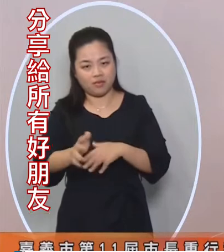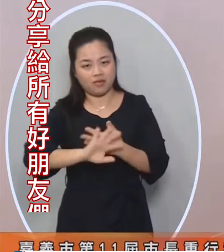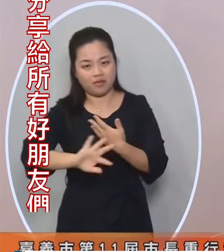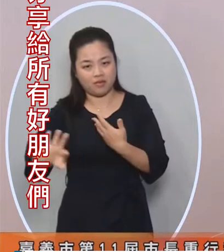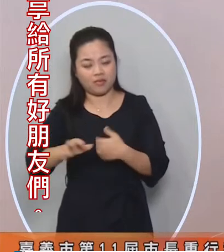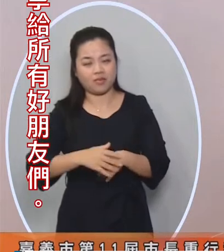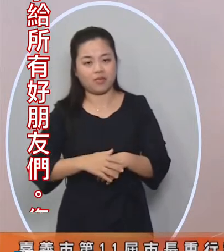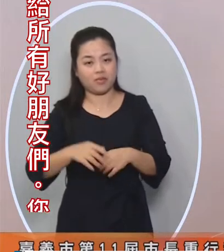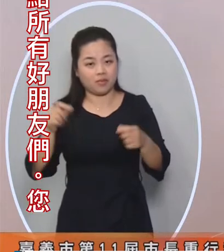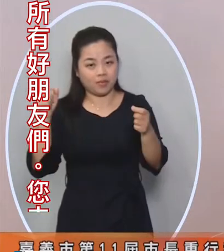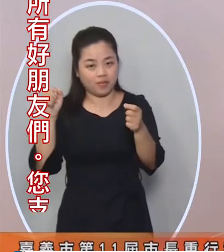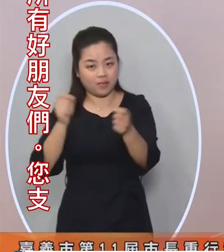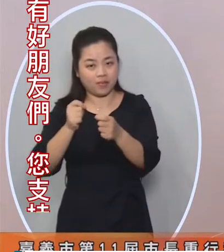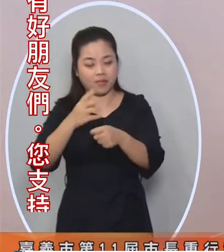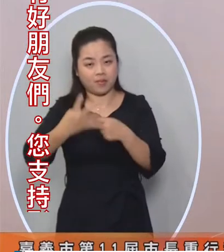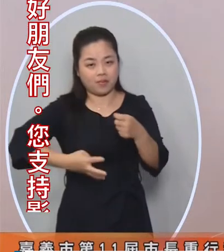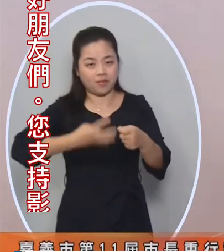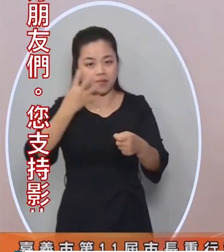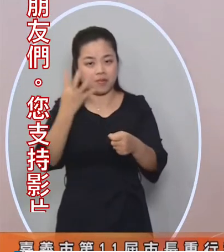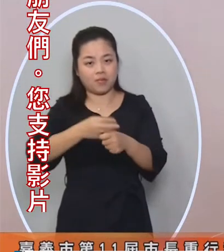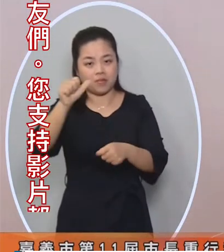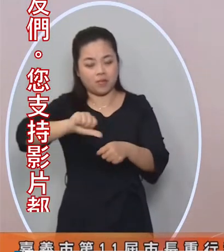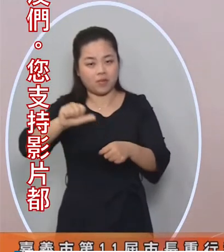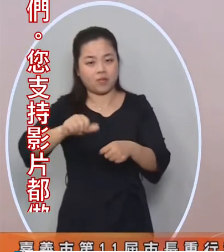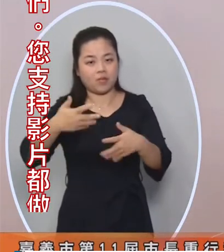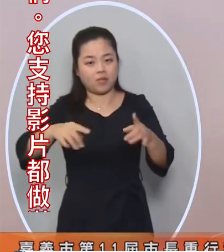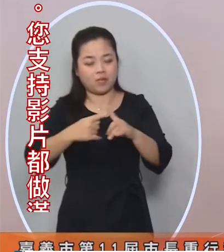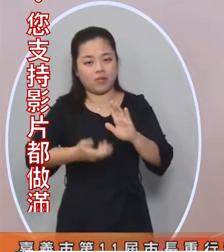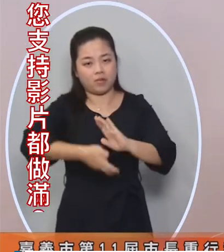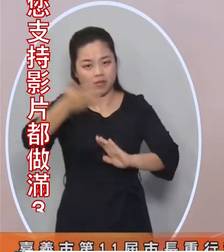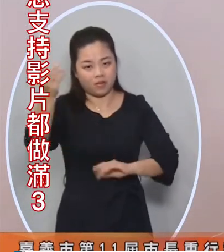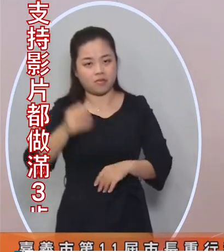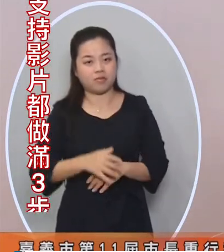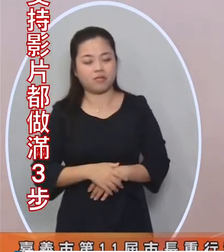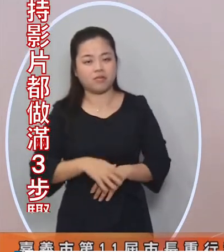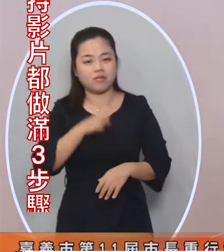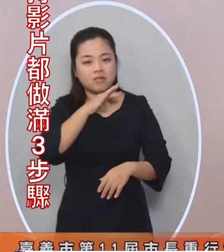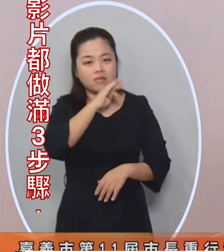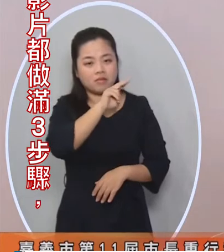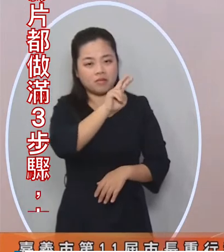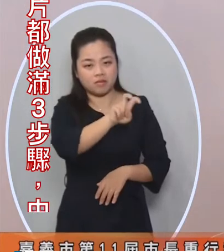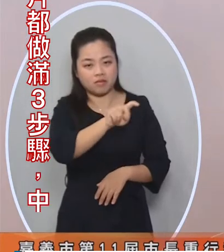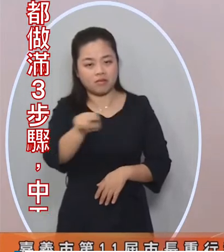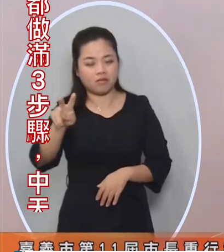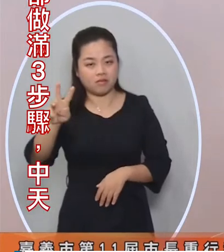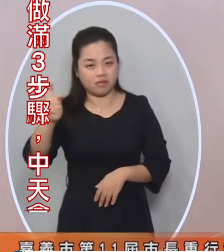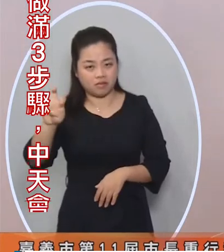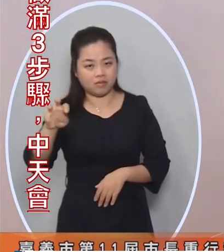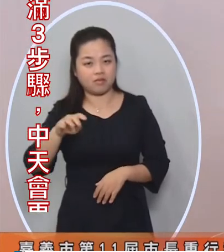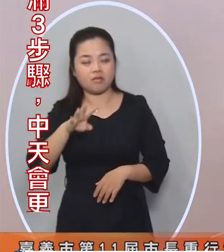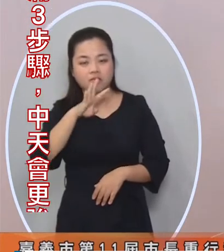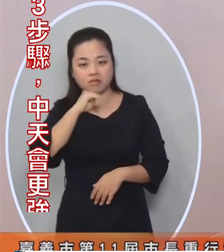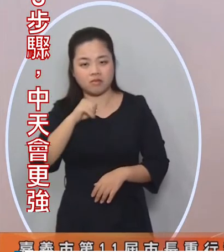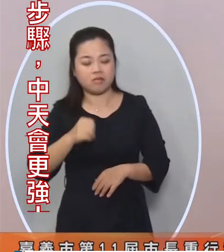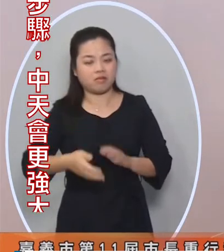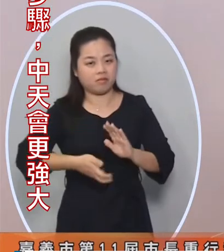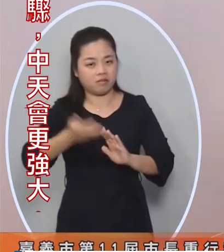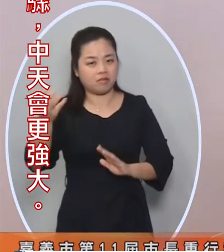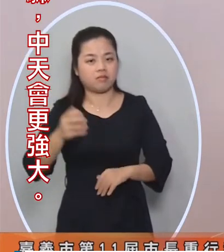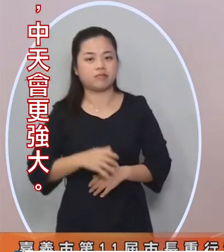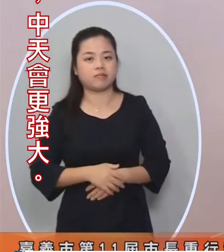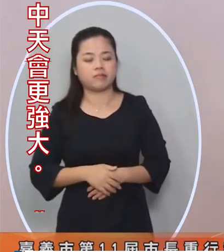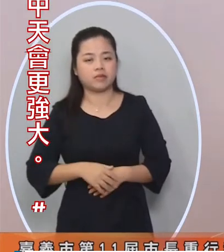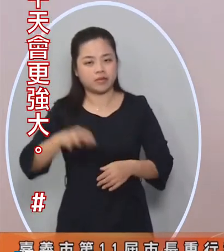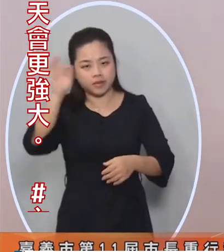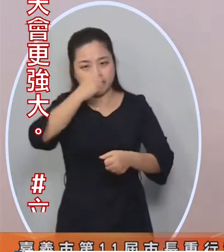四冬流失5000几人，其中4735个是咱20岁到39岁少年人。是安怎？因为遮歹找